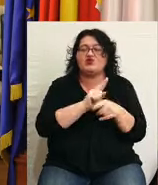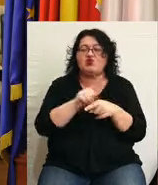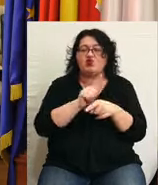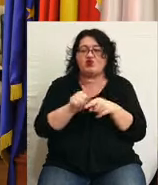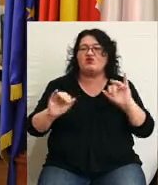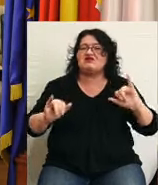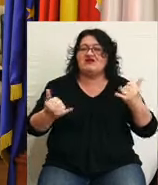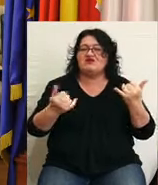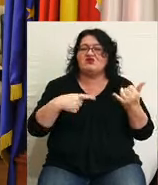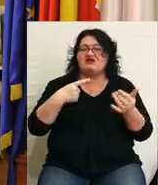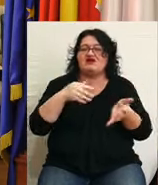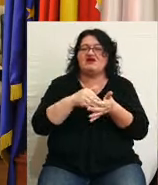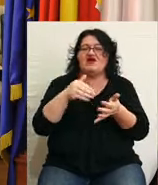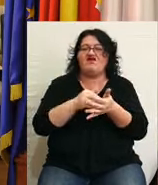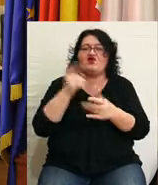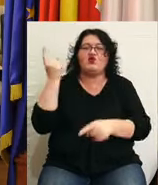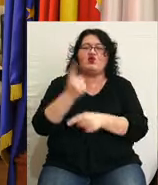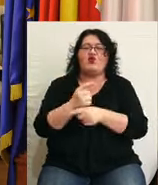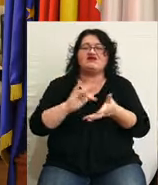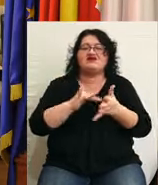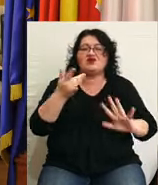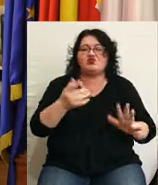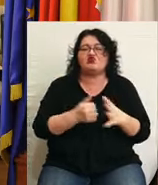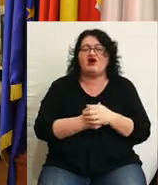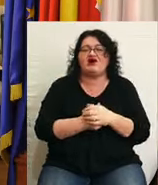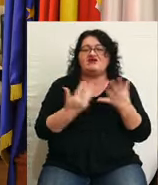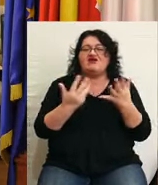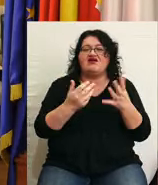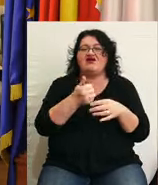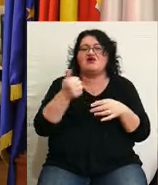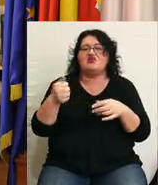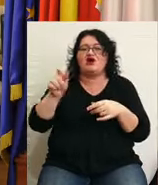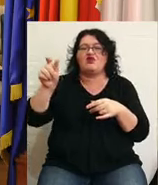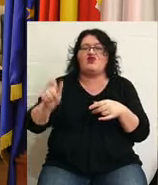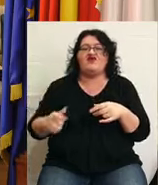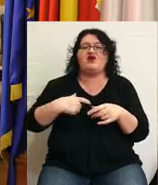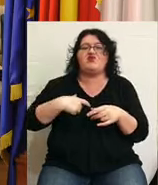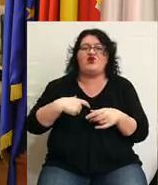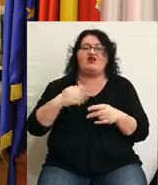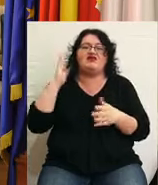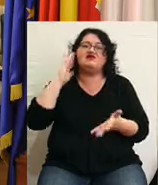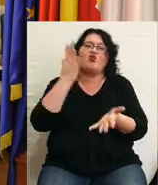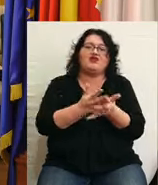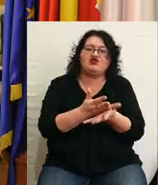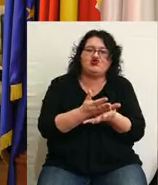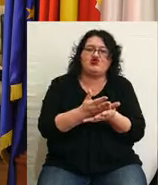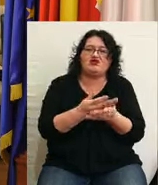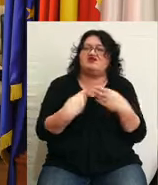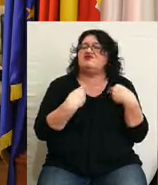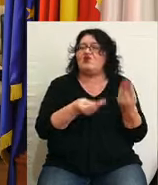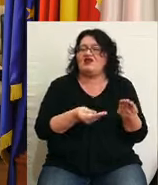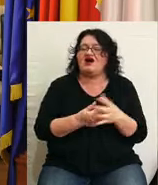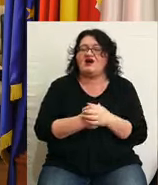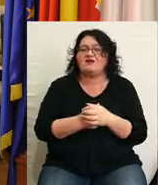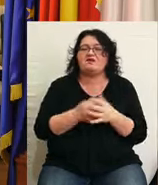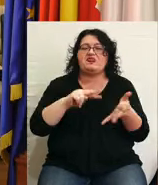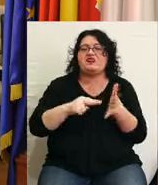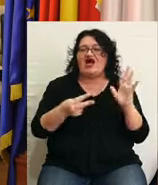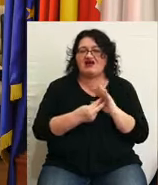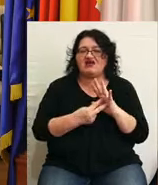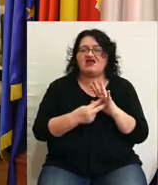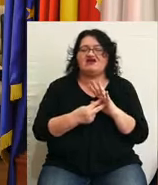se întâmple, este nevoie de o ordonanță de urgență pe care doar un guvern plin poate s-o dea. Tehnic,